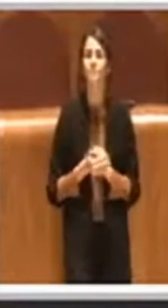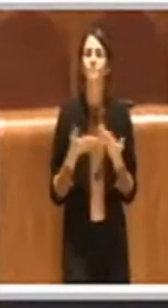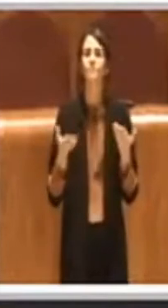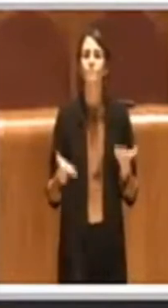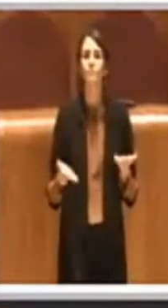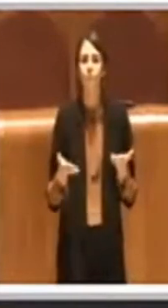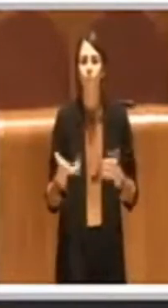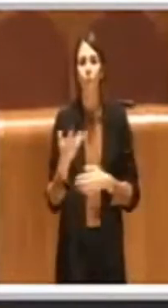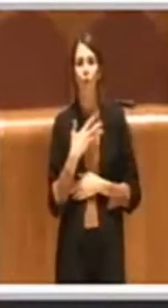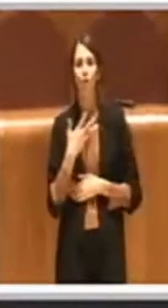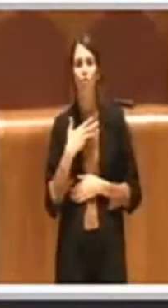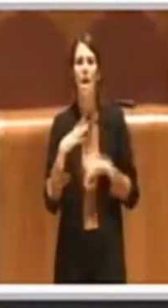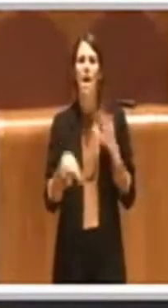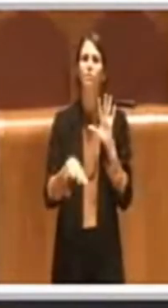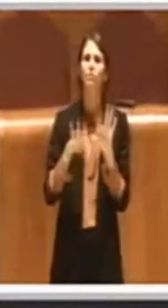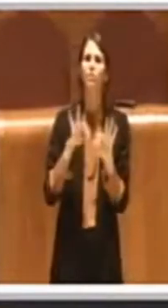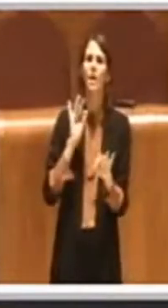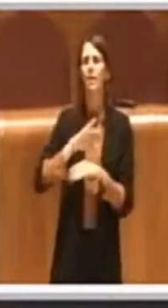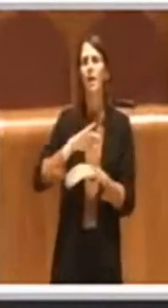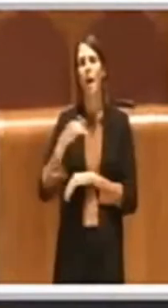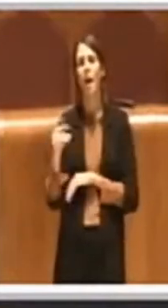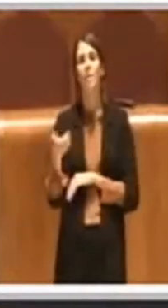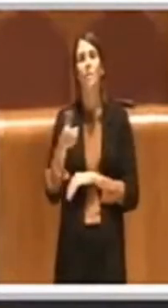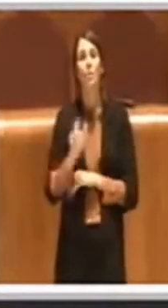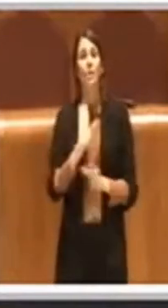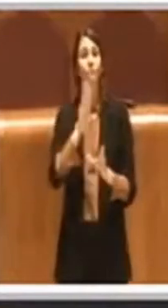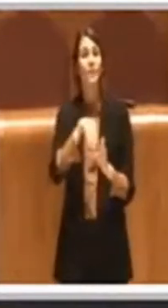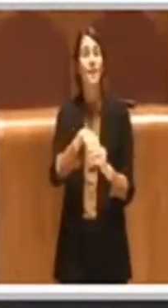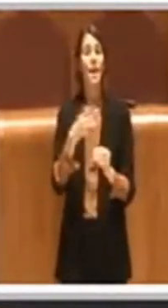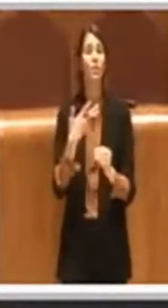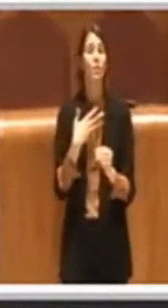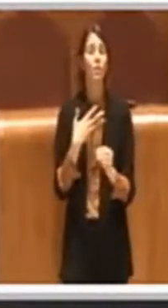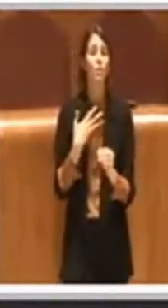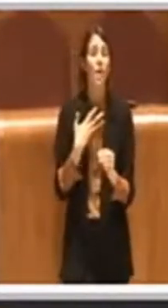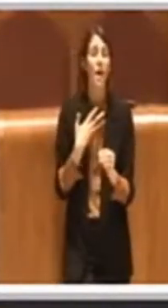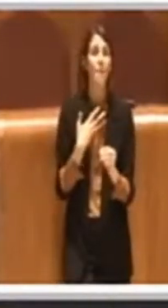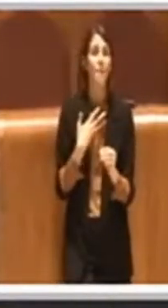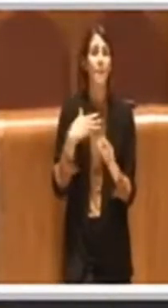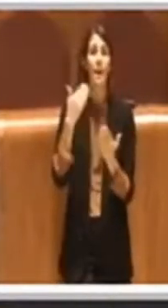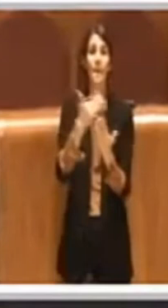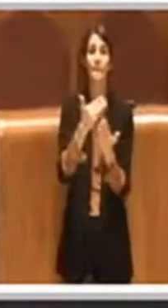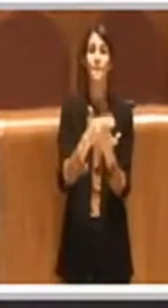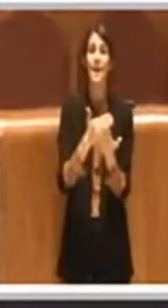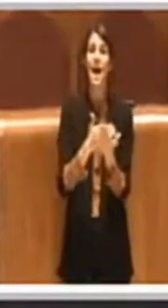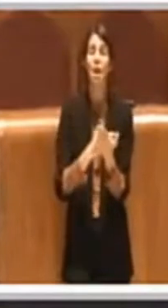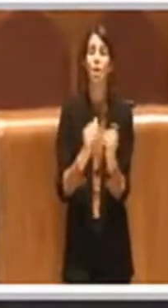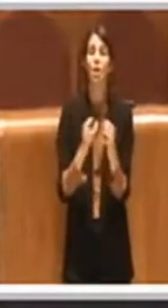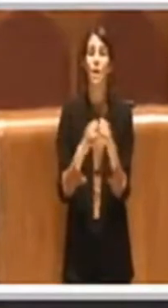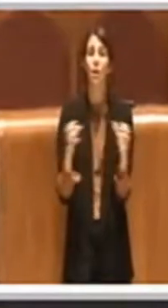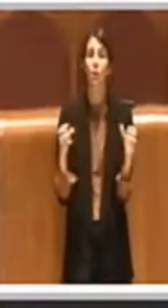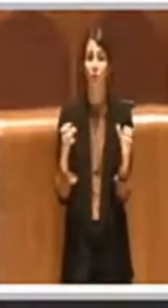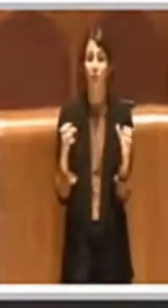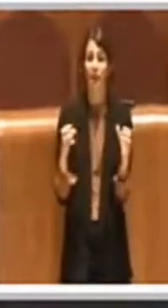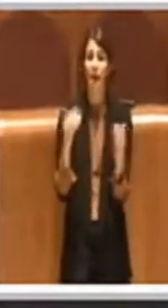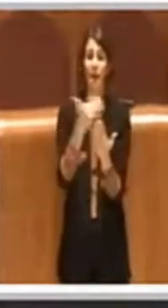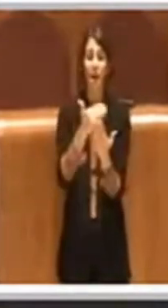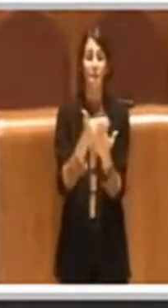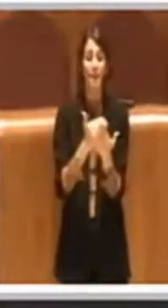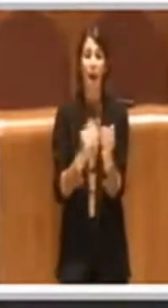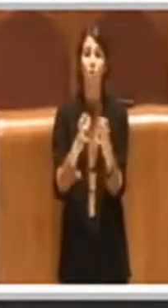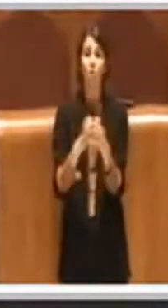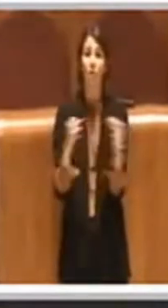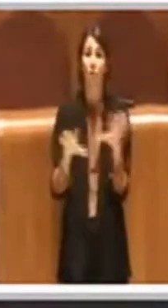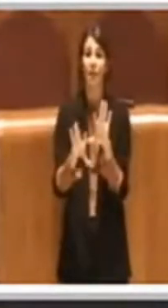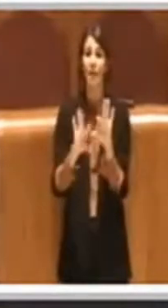degli indirizzi perché se è stata messa all'interno del del piano industriale per cui già abbiamo dato questi indirizzi